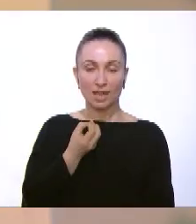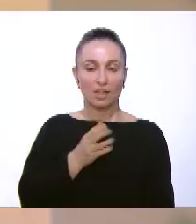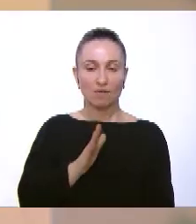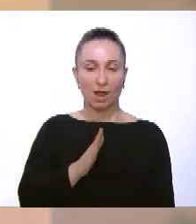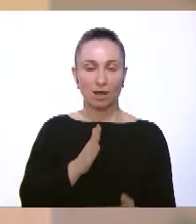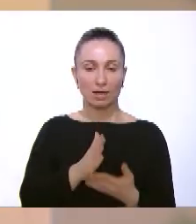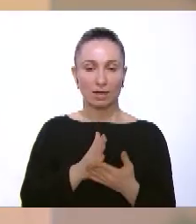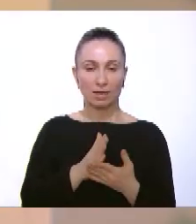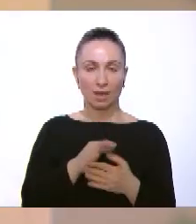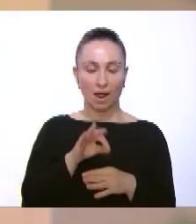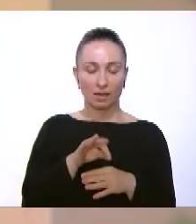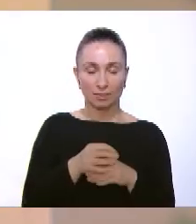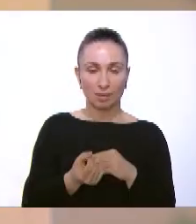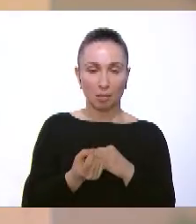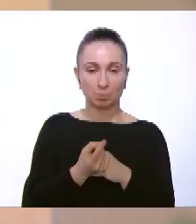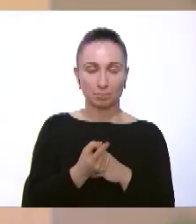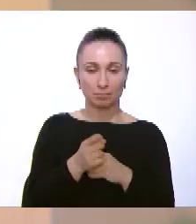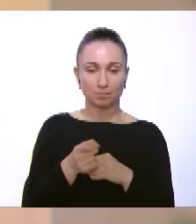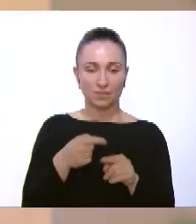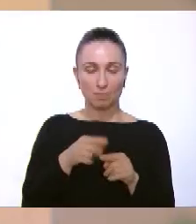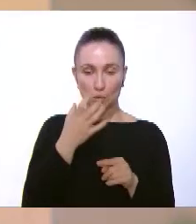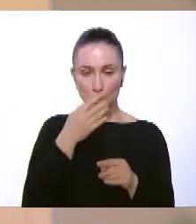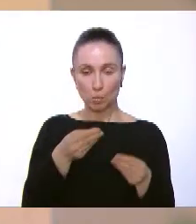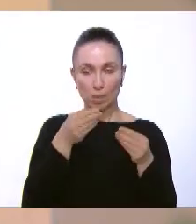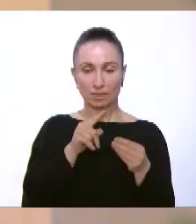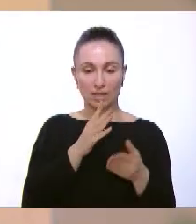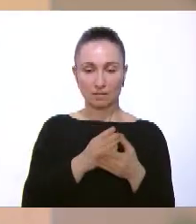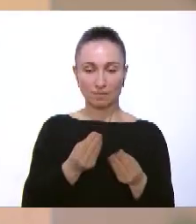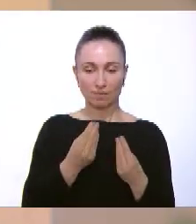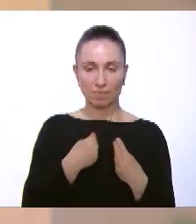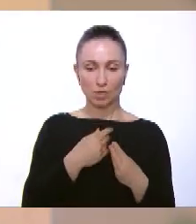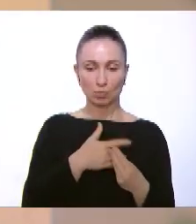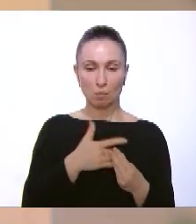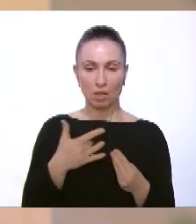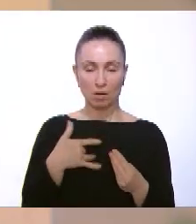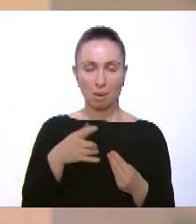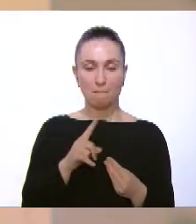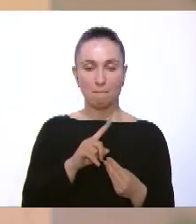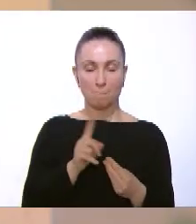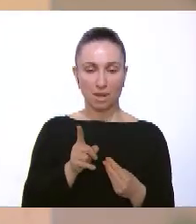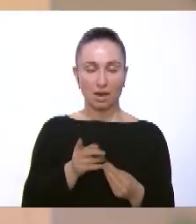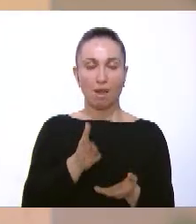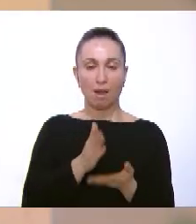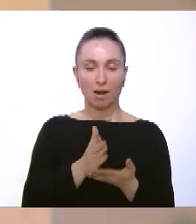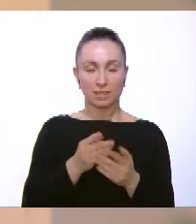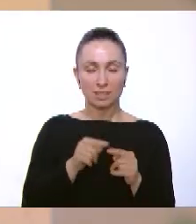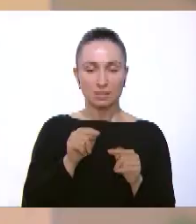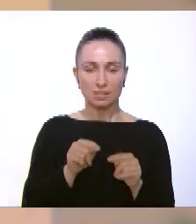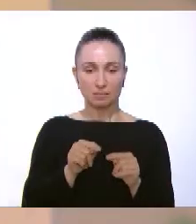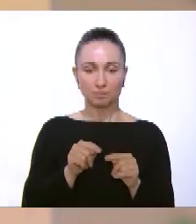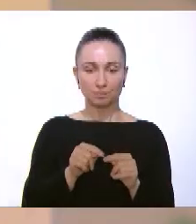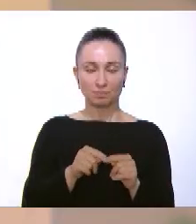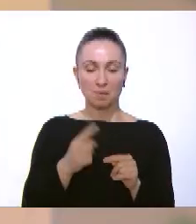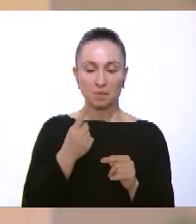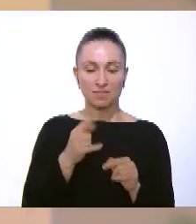არის კლინიკური მანიფესტაცია იმ სურათის, რასაც გვაძლევს ზოგადად ტუბერკულოზი, მაგრამ არის ის